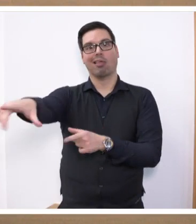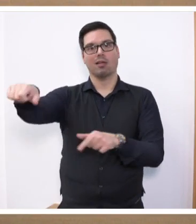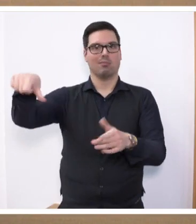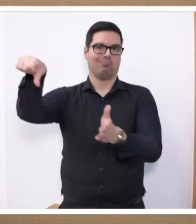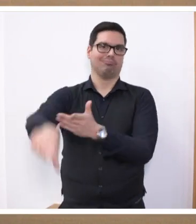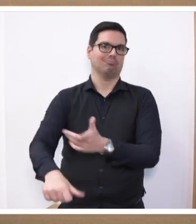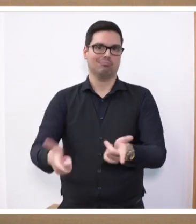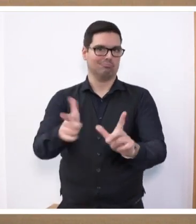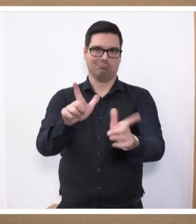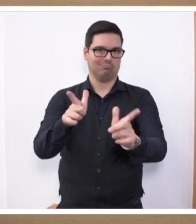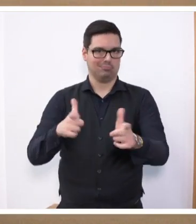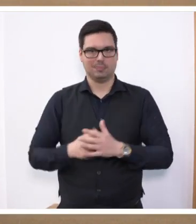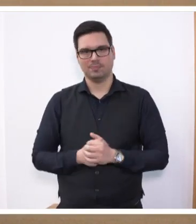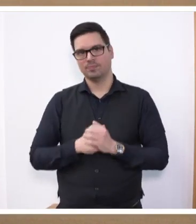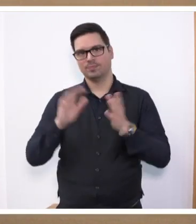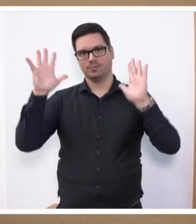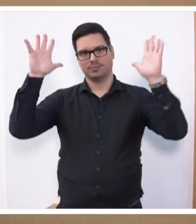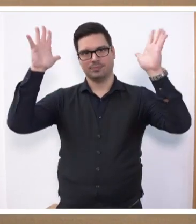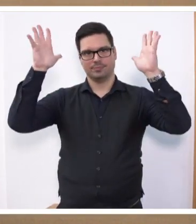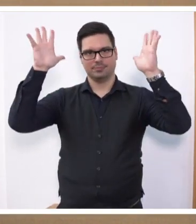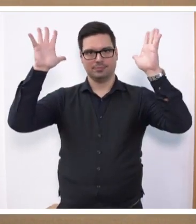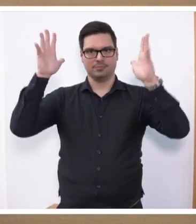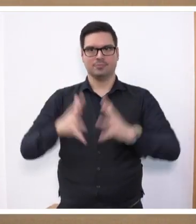Arm verhungern, liebe Kolleginnen und Kollegen.